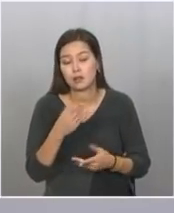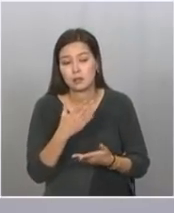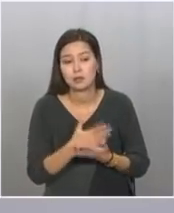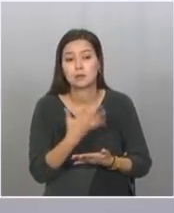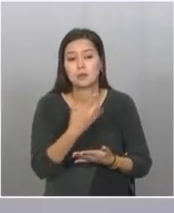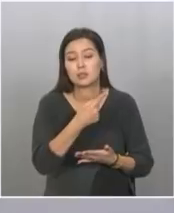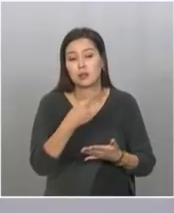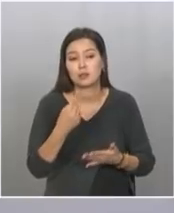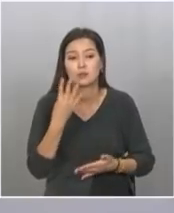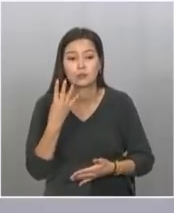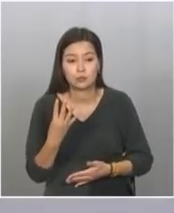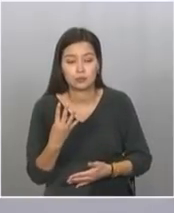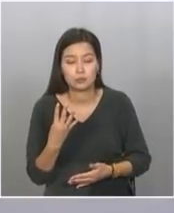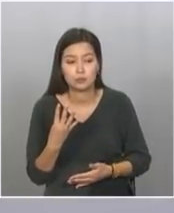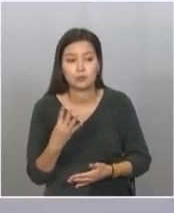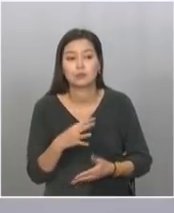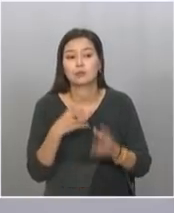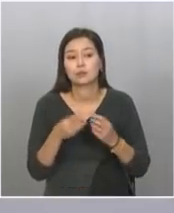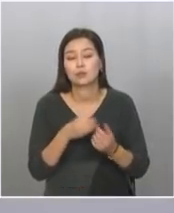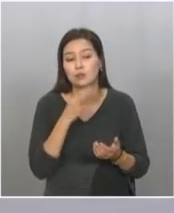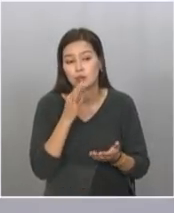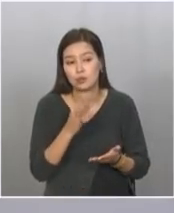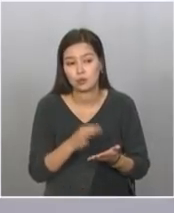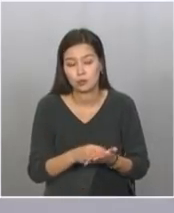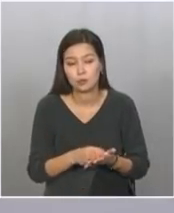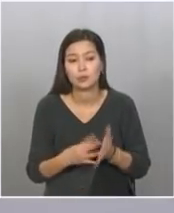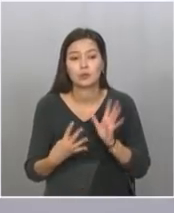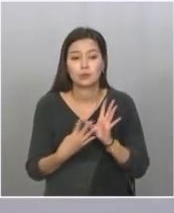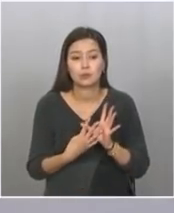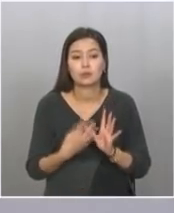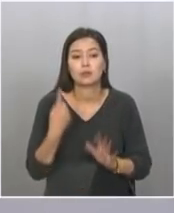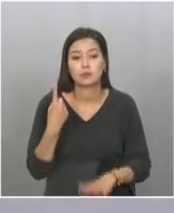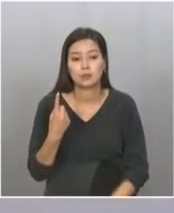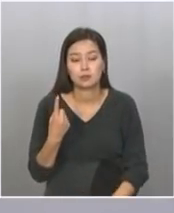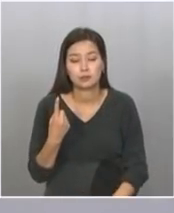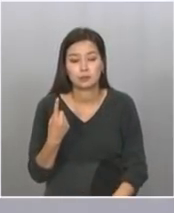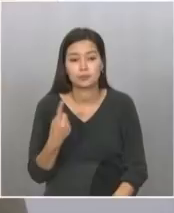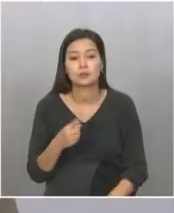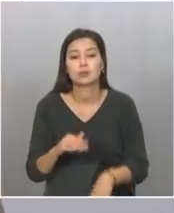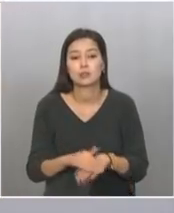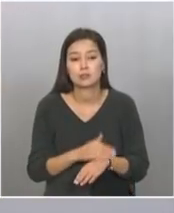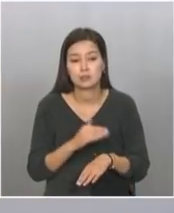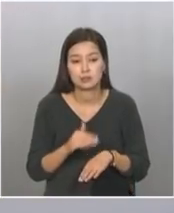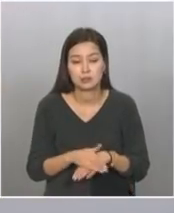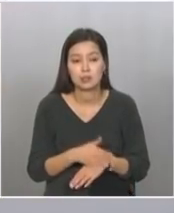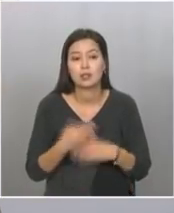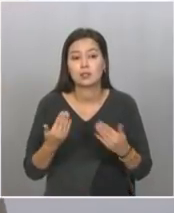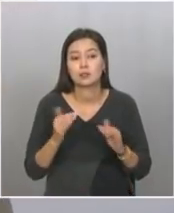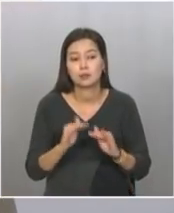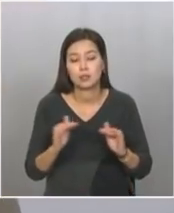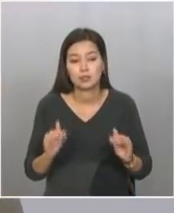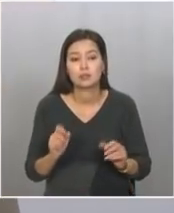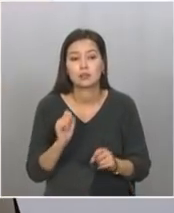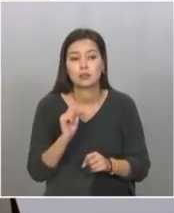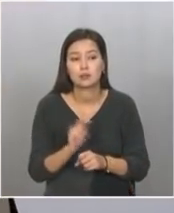пен 4-тің айырмасы. Жауабын жазайық. 9-дан 1. Жақсы. Ал енді балалар,